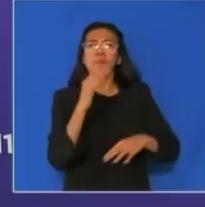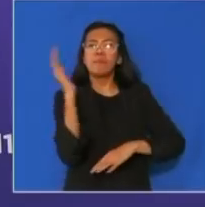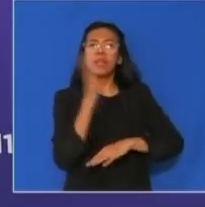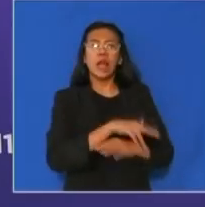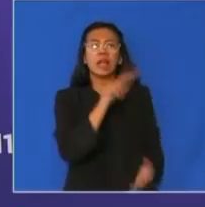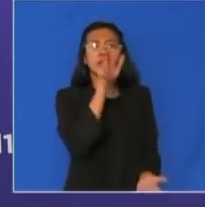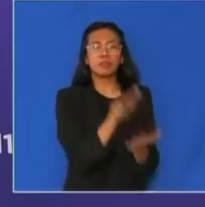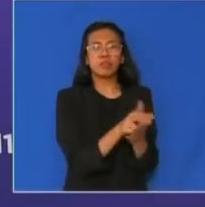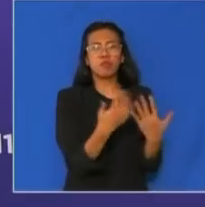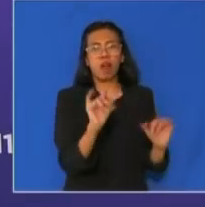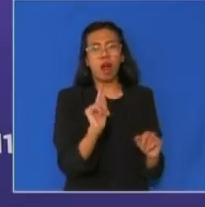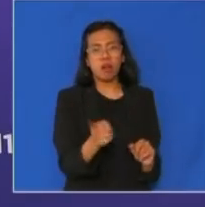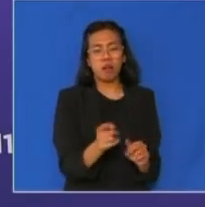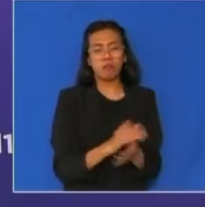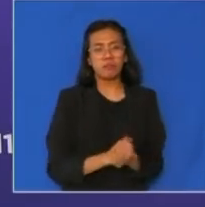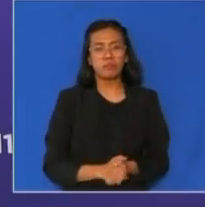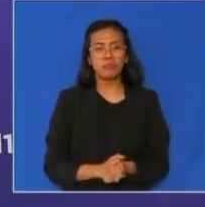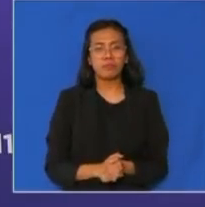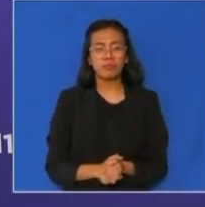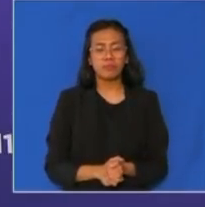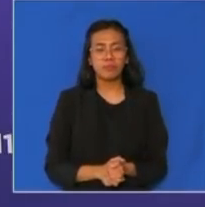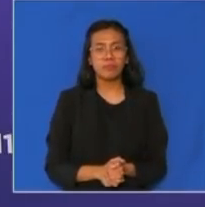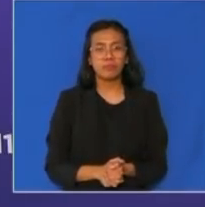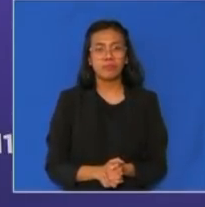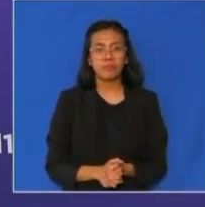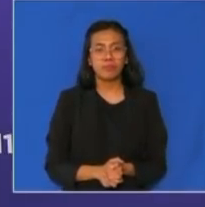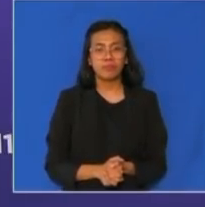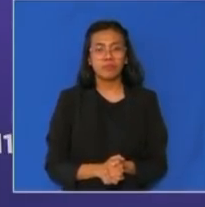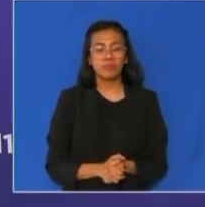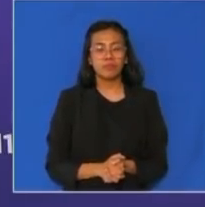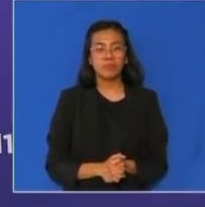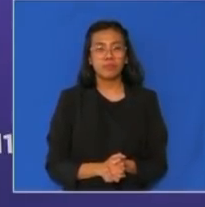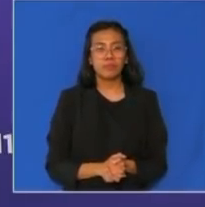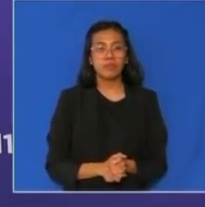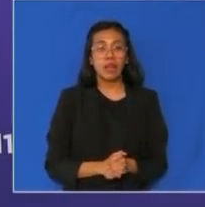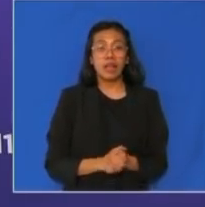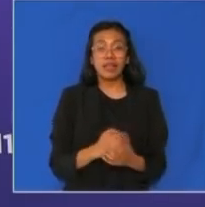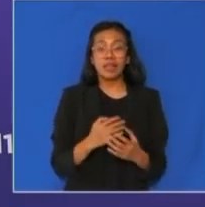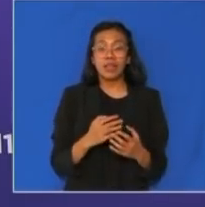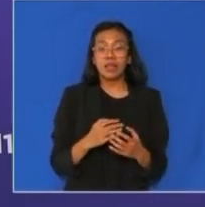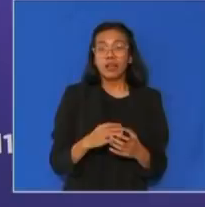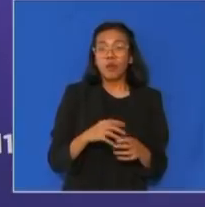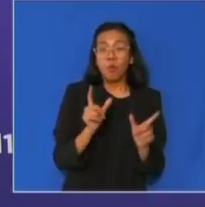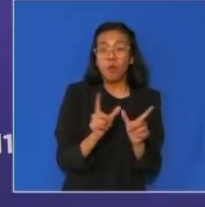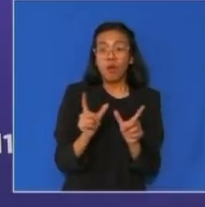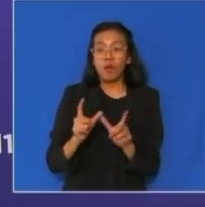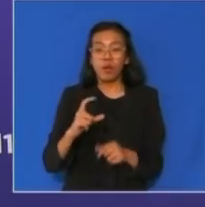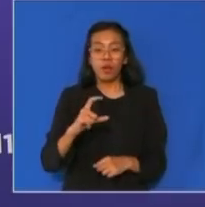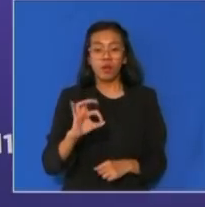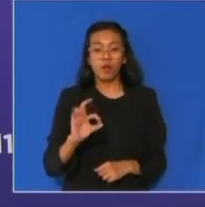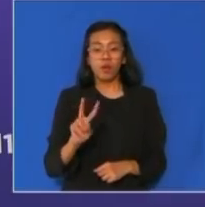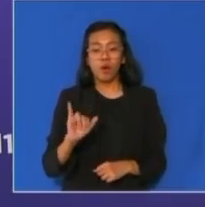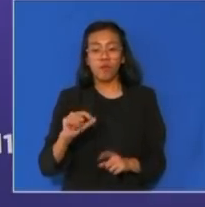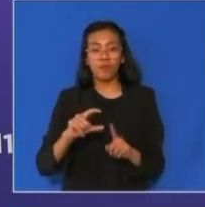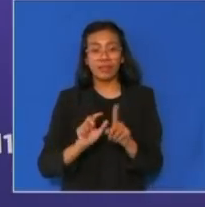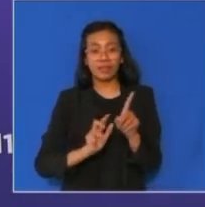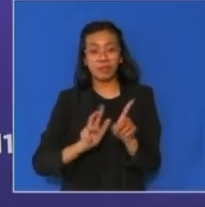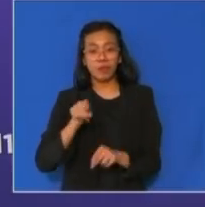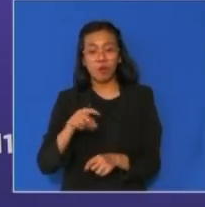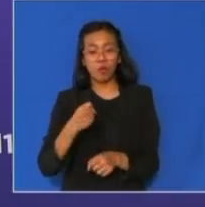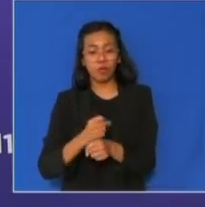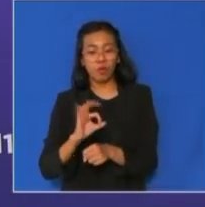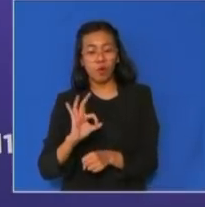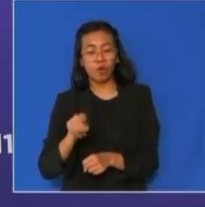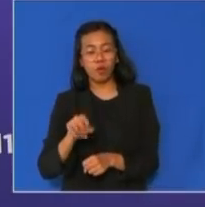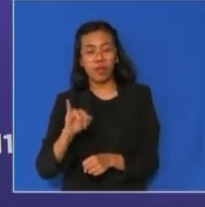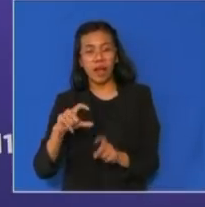di berbagai situs resmi kita. Baik di portal covid19.go.id,